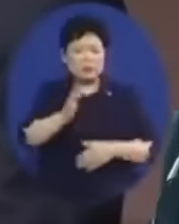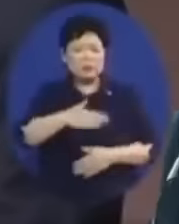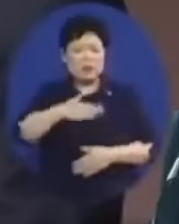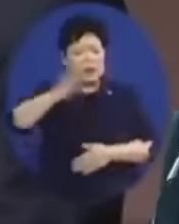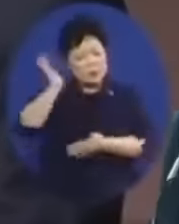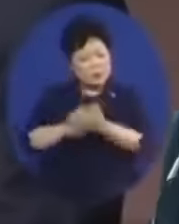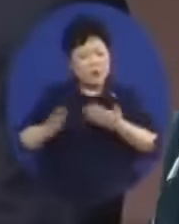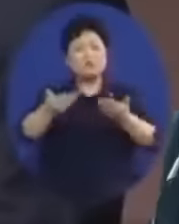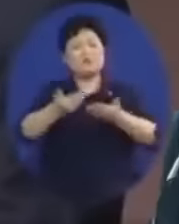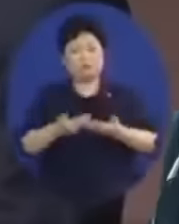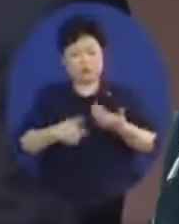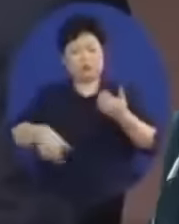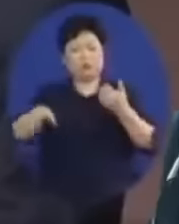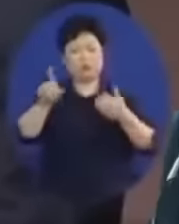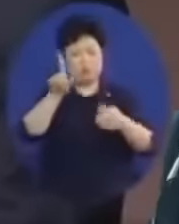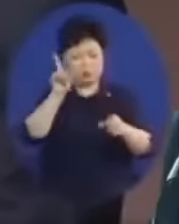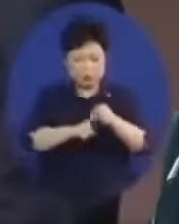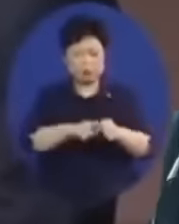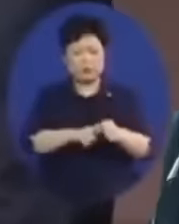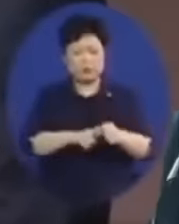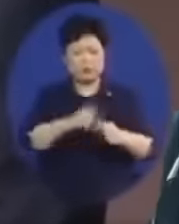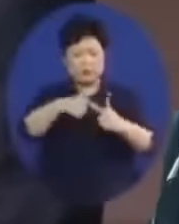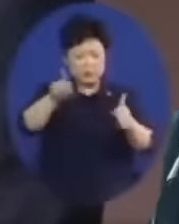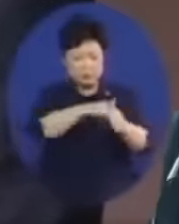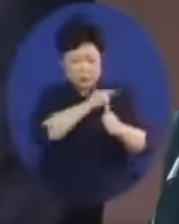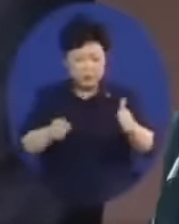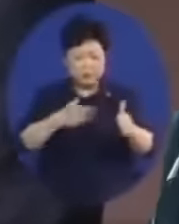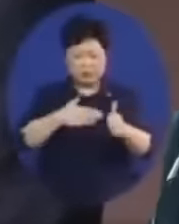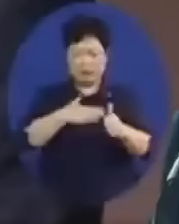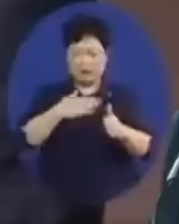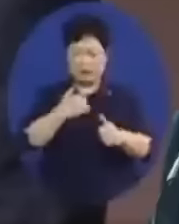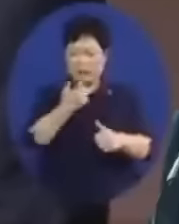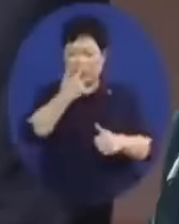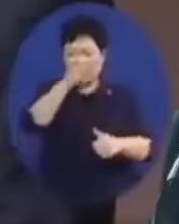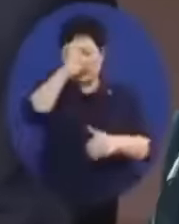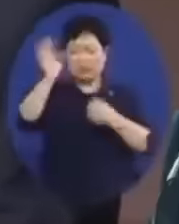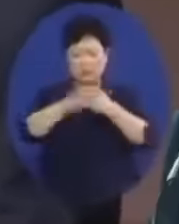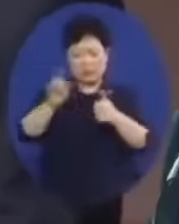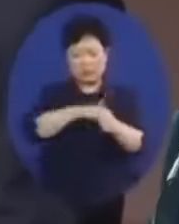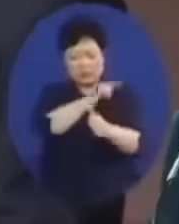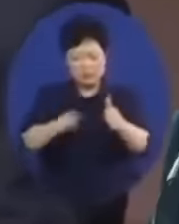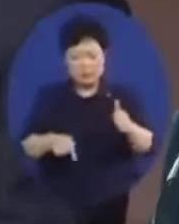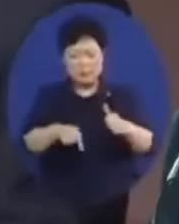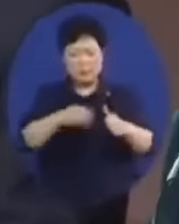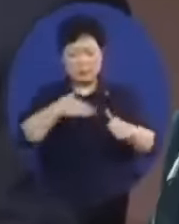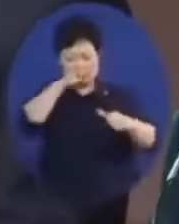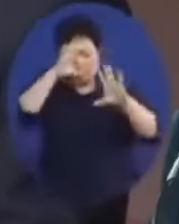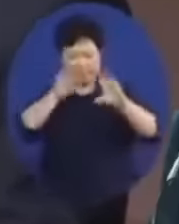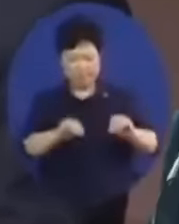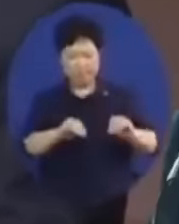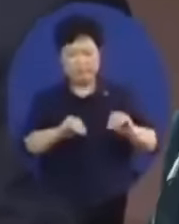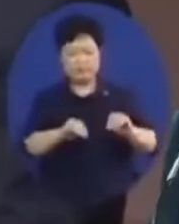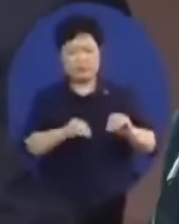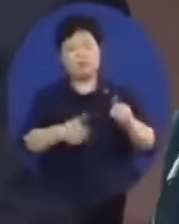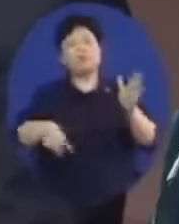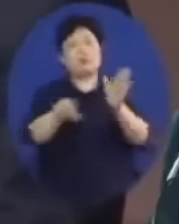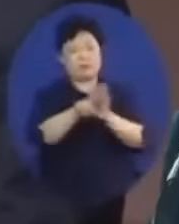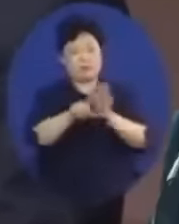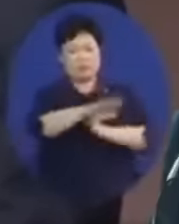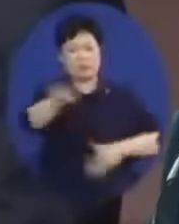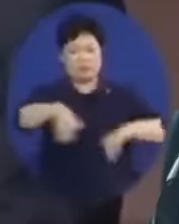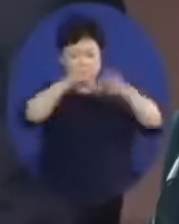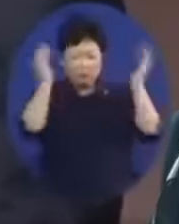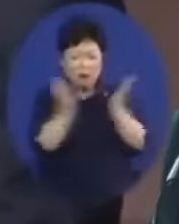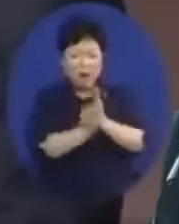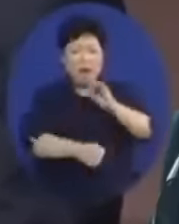누리게 하기 위함이다. 그가 채찍에 맞은 것은 내 병 때문에 채찍에 맞아서 나를 낫게 하기 위한 것이다. 우리는 다